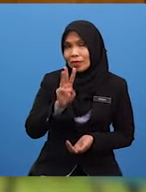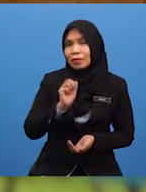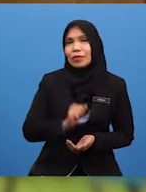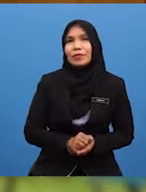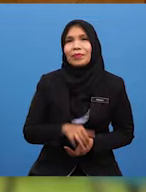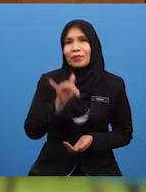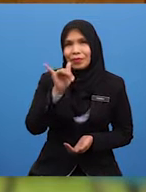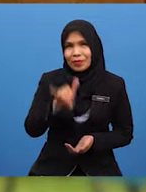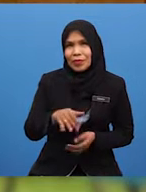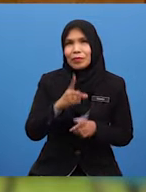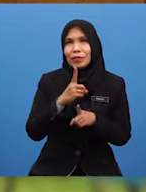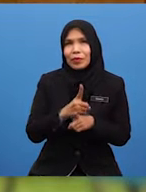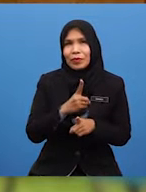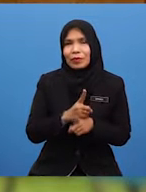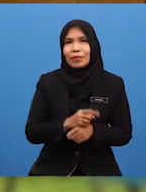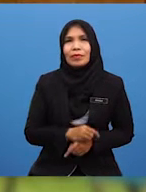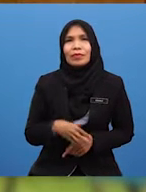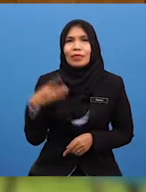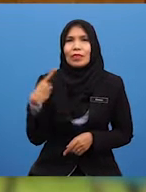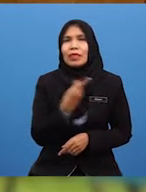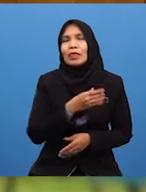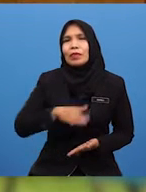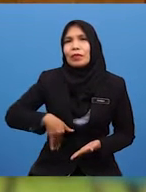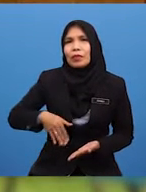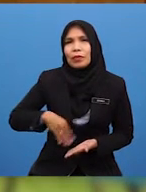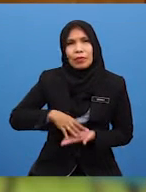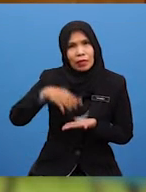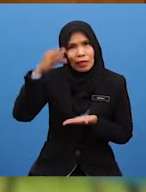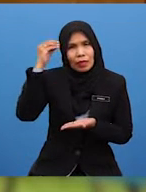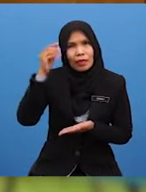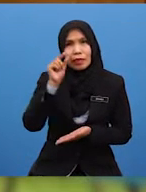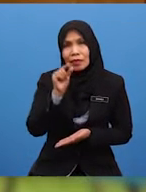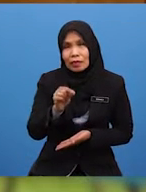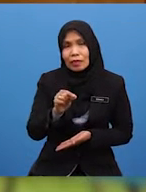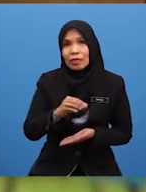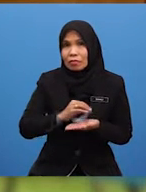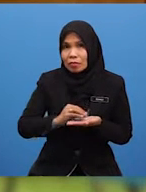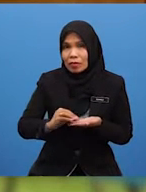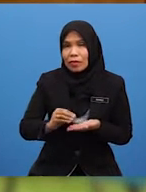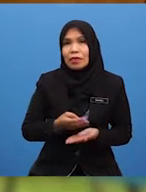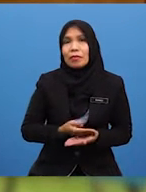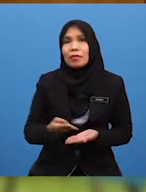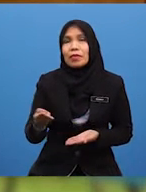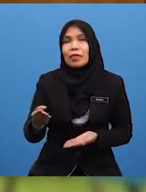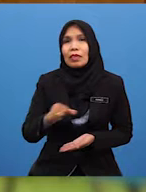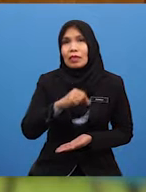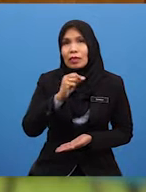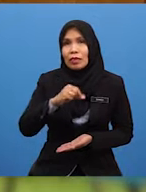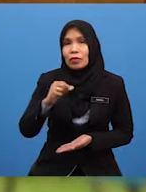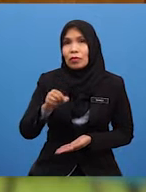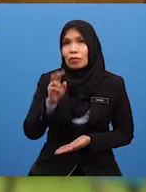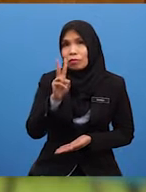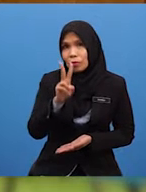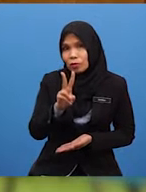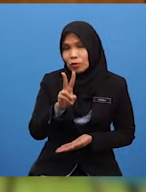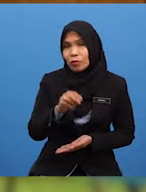Ya, betul. Kita belum belajar titik brel bagi huruf U,